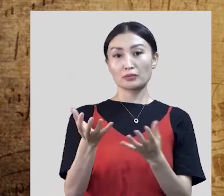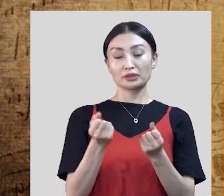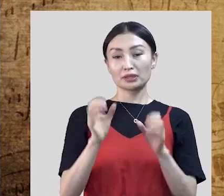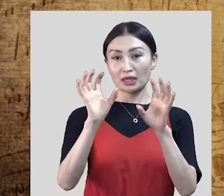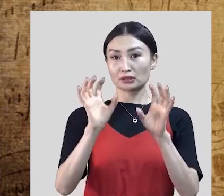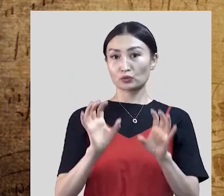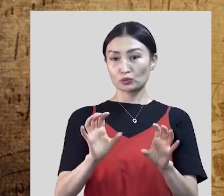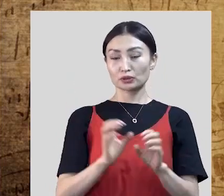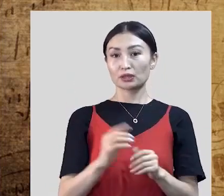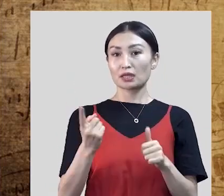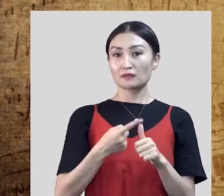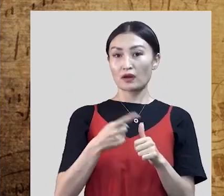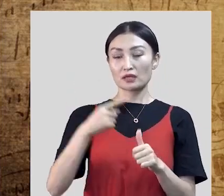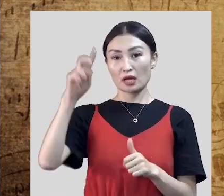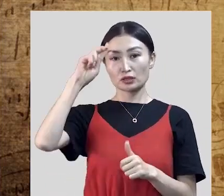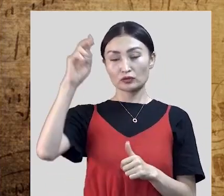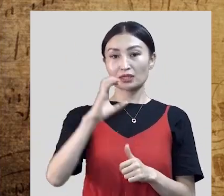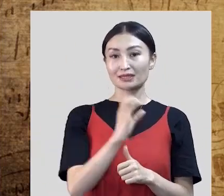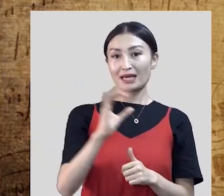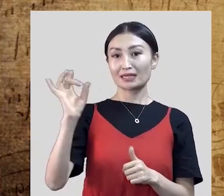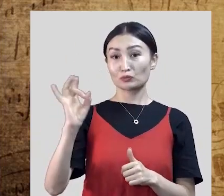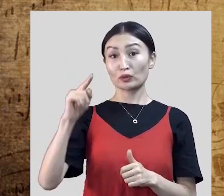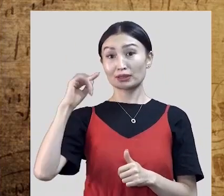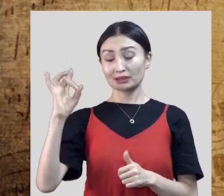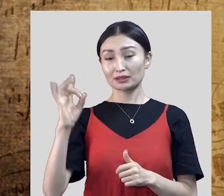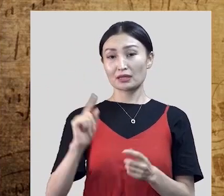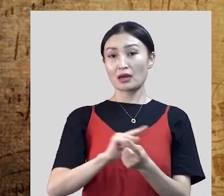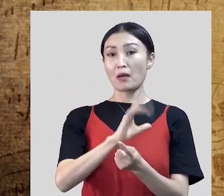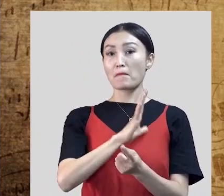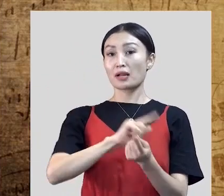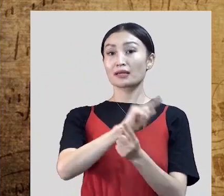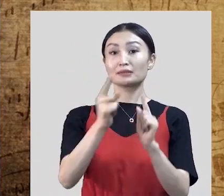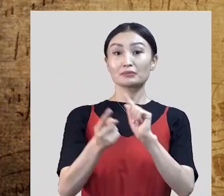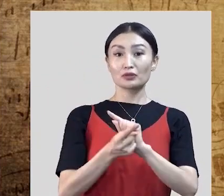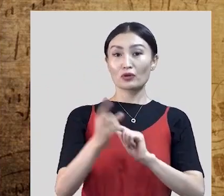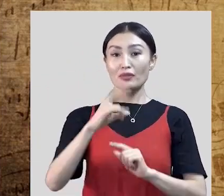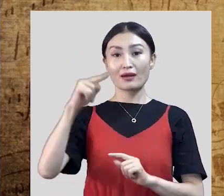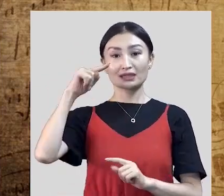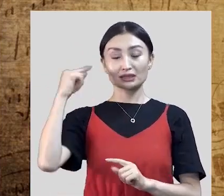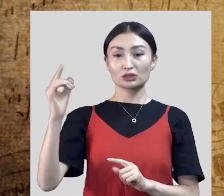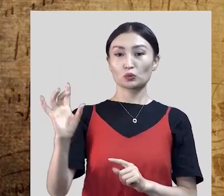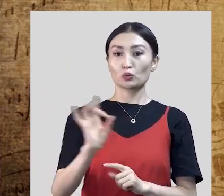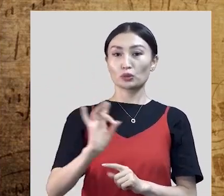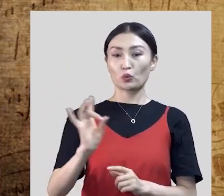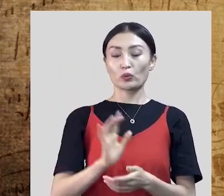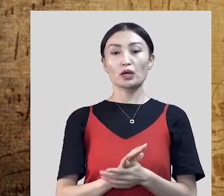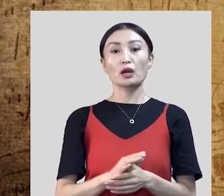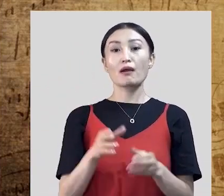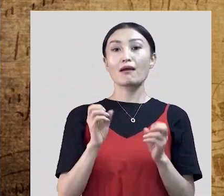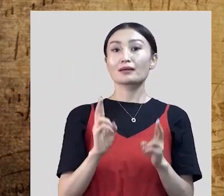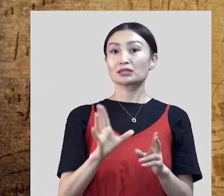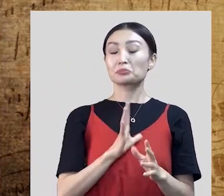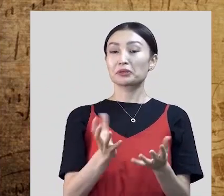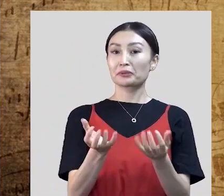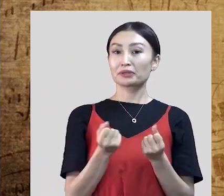принятия Конституции название государства с Республики Кыргызстан было изменено на Кыргызскую республику. Как же